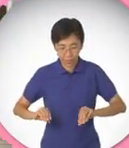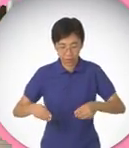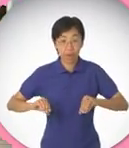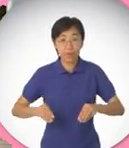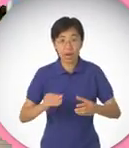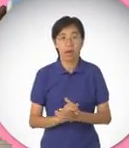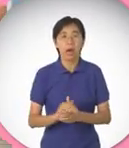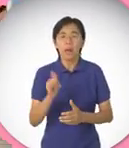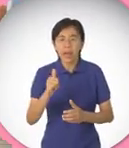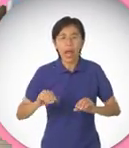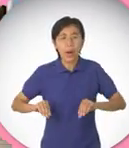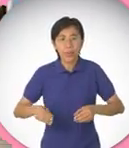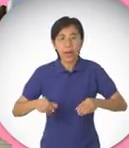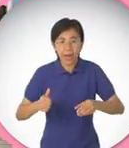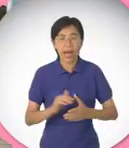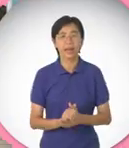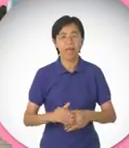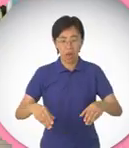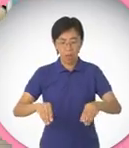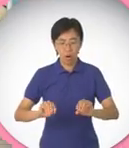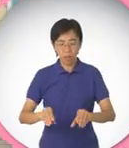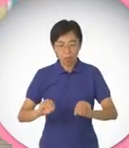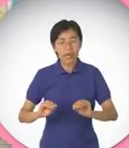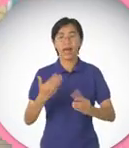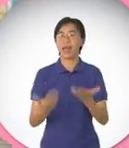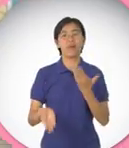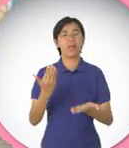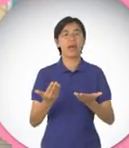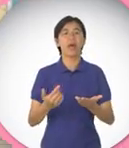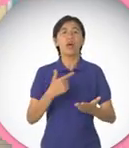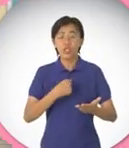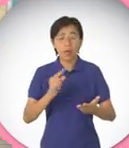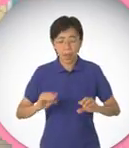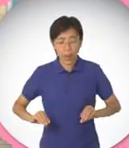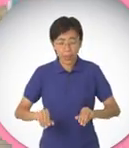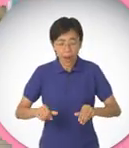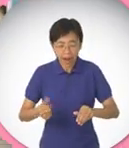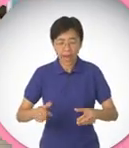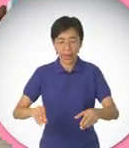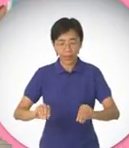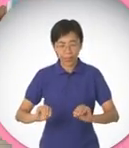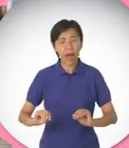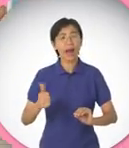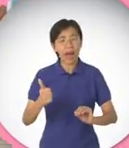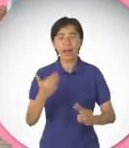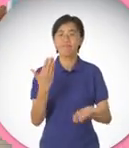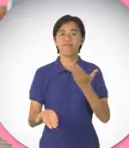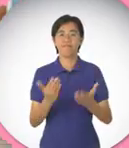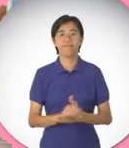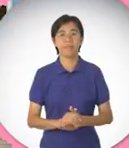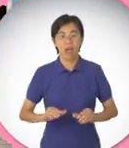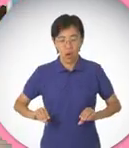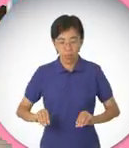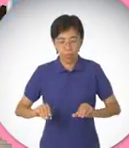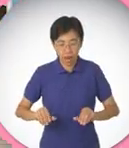ลาดที่จะม้วนเข้ามาบางคนถนัดที่จะม้วนออกนะคะคือทางไหนก็ได้ที่เราม้วนแล้วเราว่าเราม้วนได้แน่น ก็คือไล่ฟองอากาศให้เป็นแนวยา